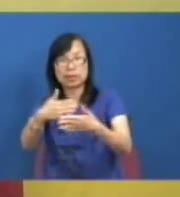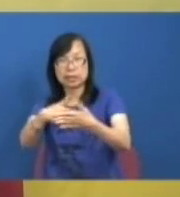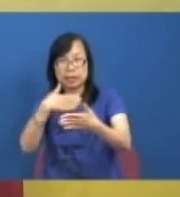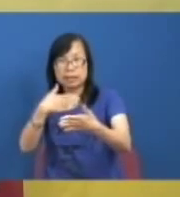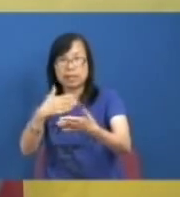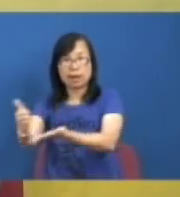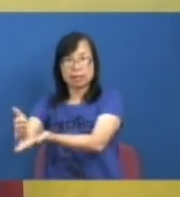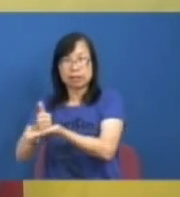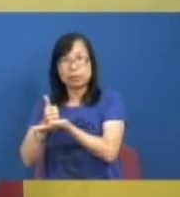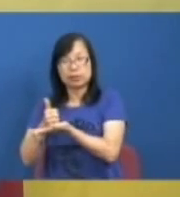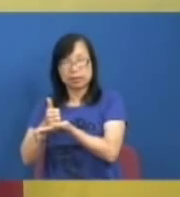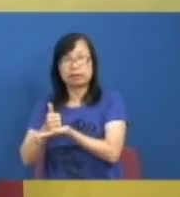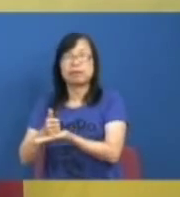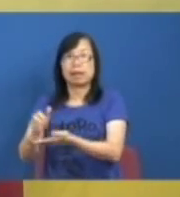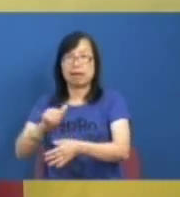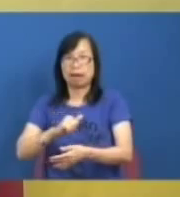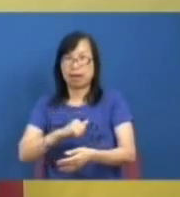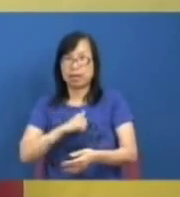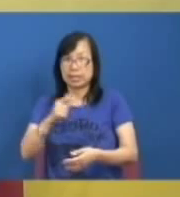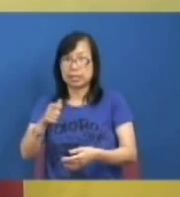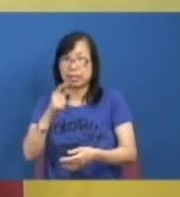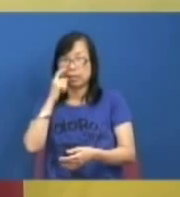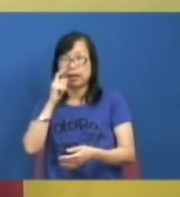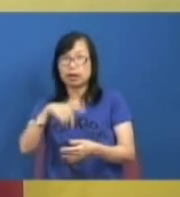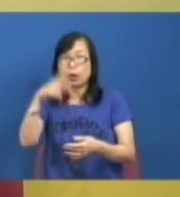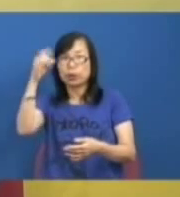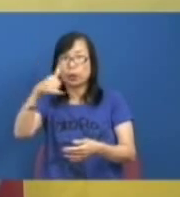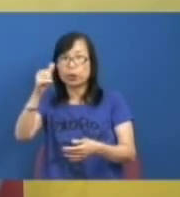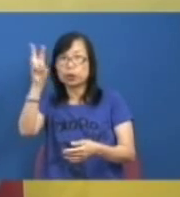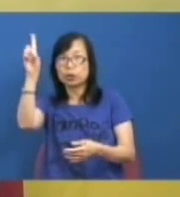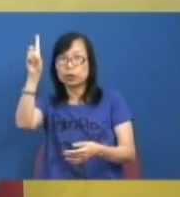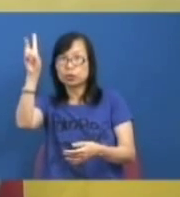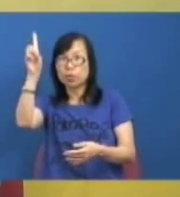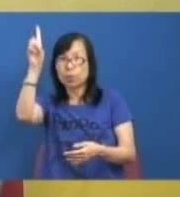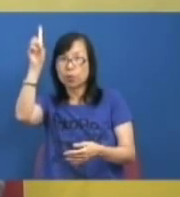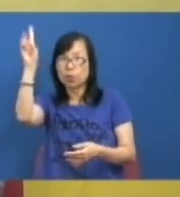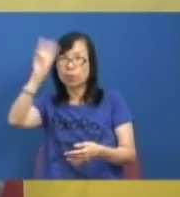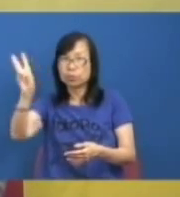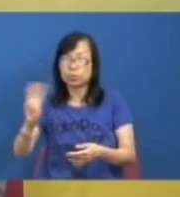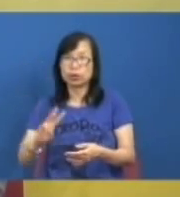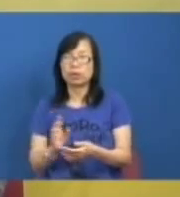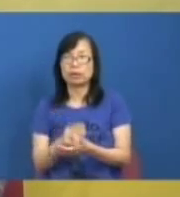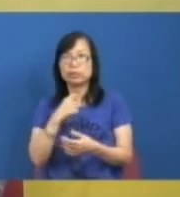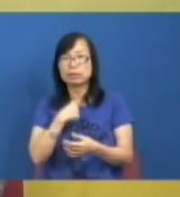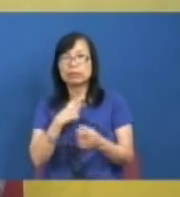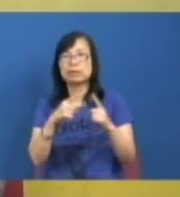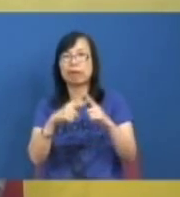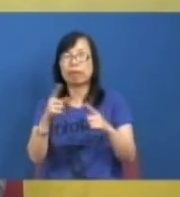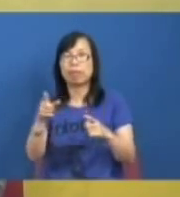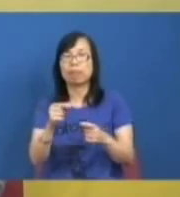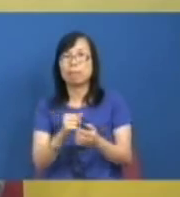哋亦都邀請咗阿蒲偉明職師咧，就入到上水啊、石湖墟嗰邊都有一啲即係居民，亦都係就